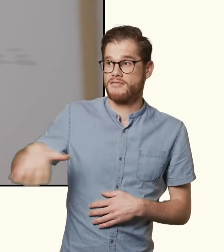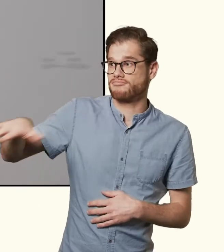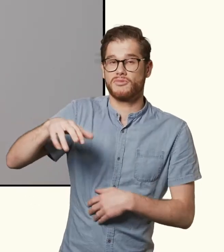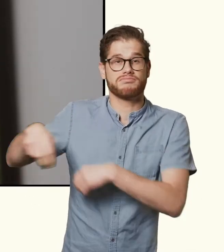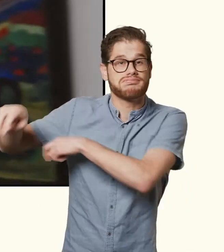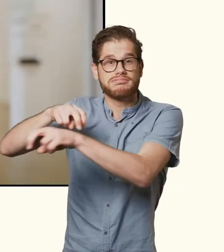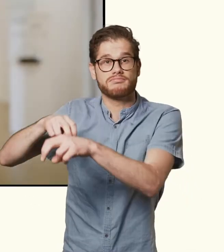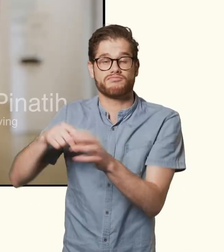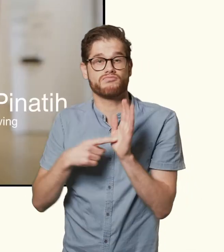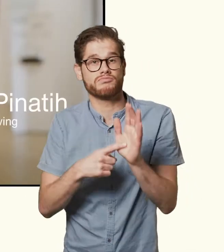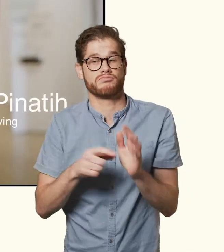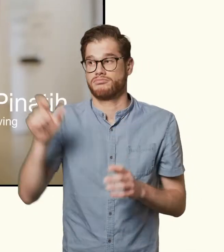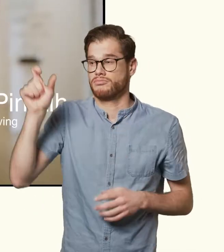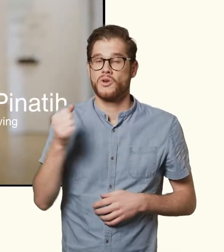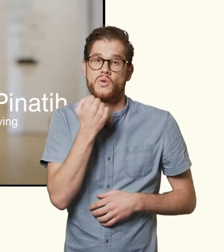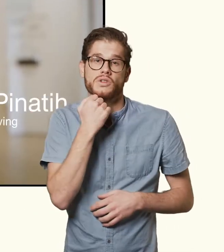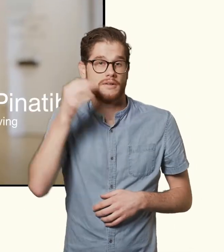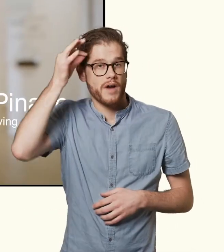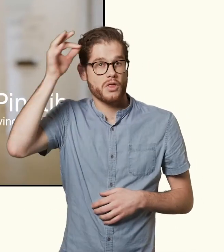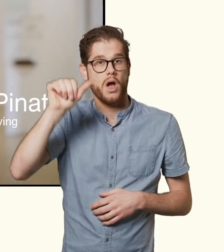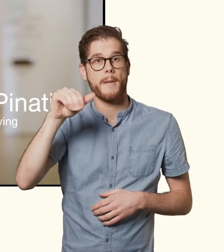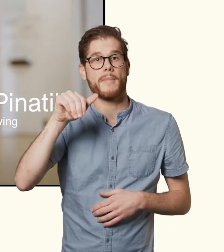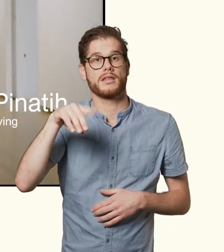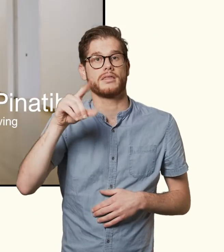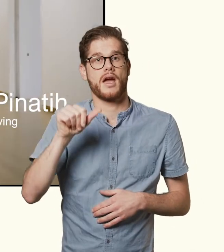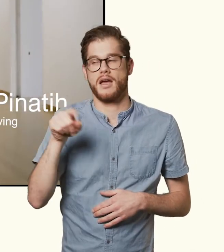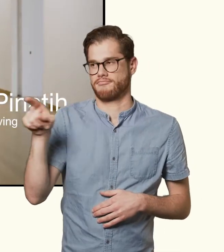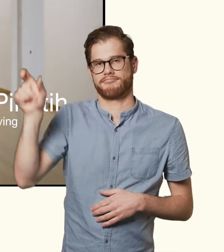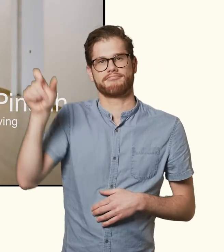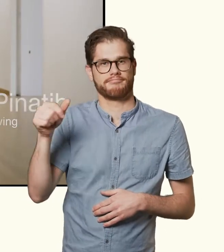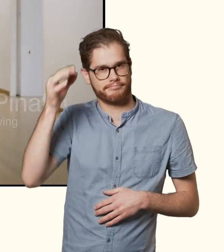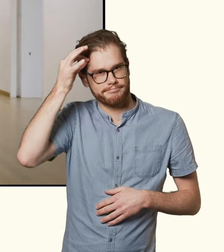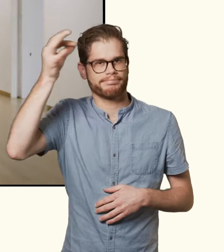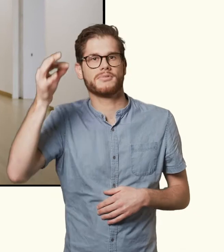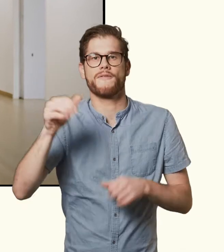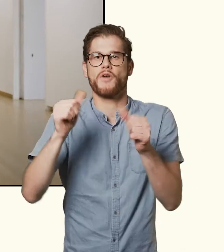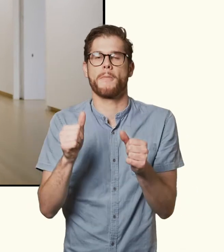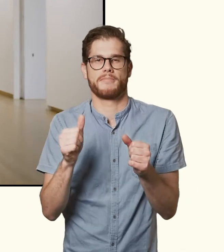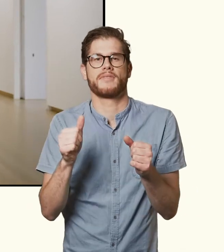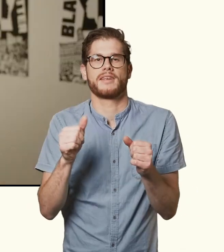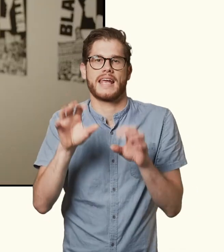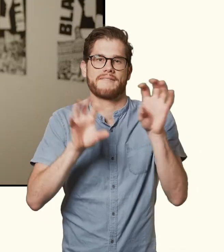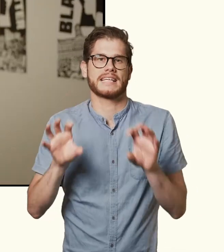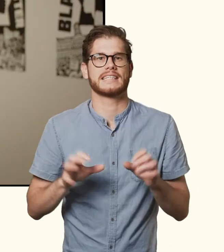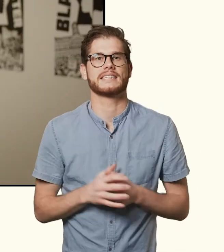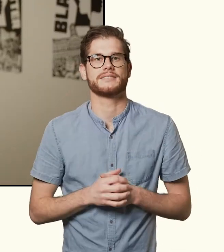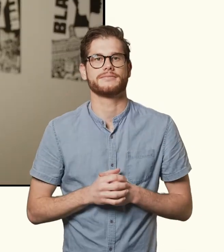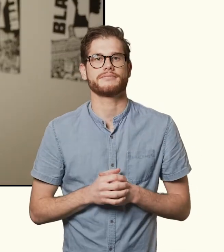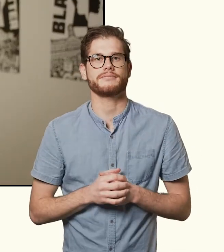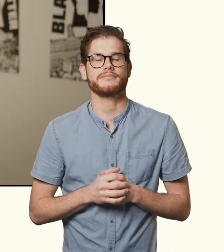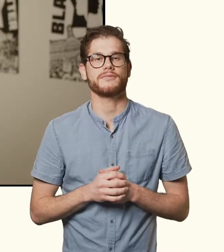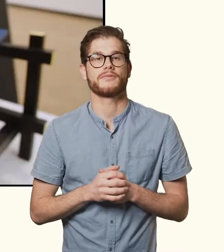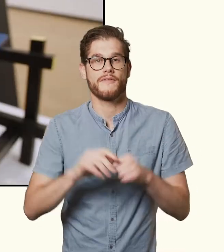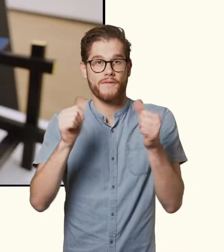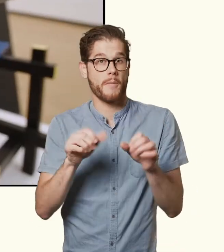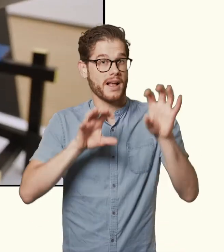aan conservator Amanda over vormgeving. Vormgeving is heel erg leuk om naar te kijken, omdat het eigenlijk heel erg herkenbaar is